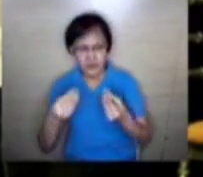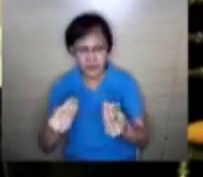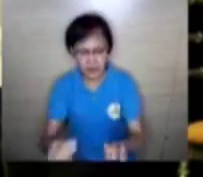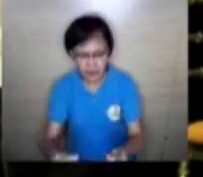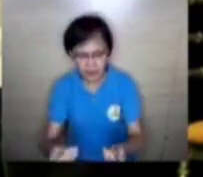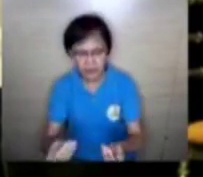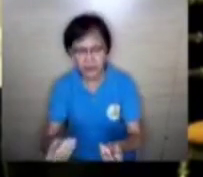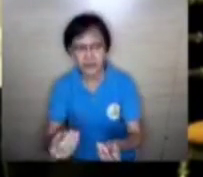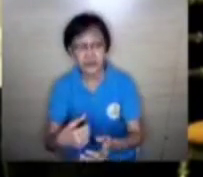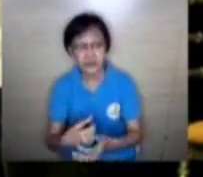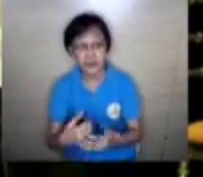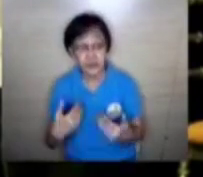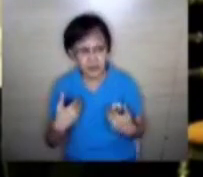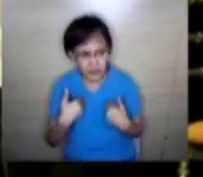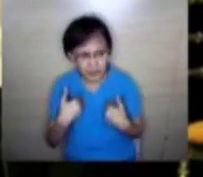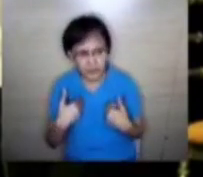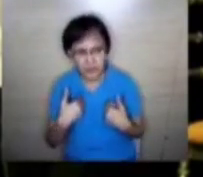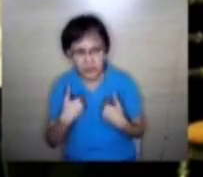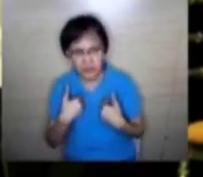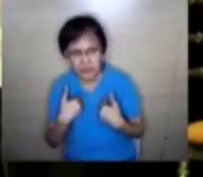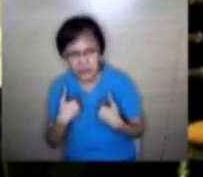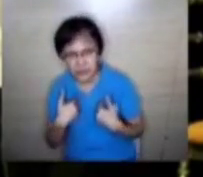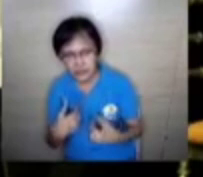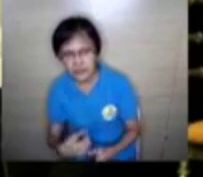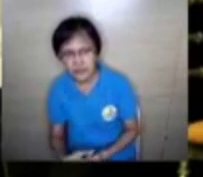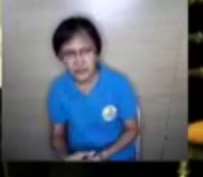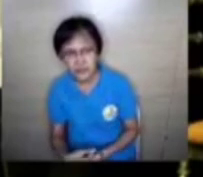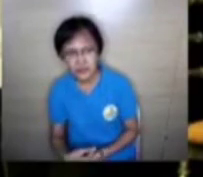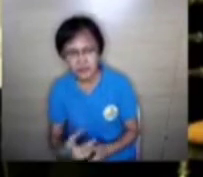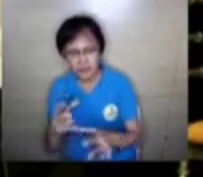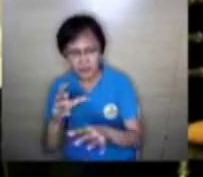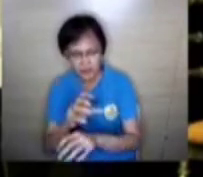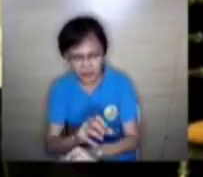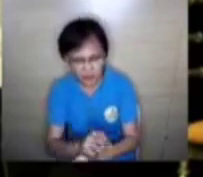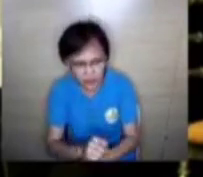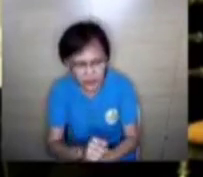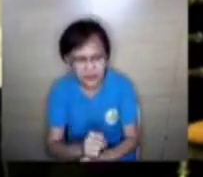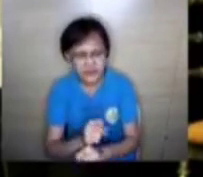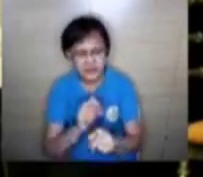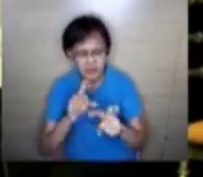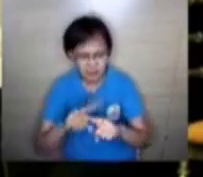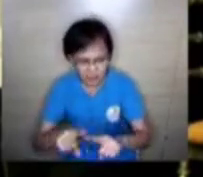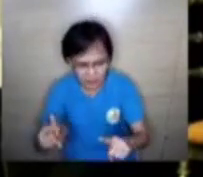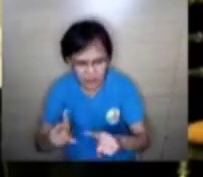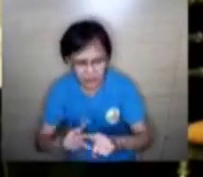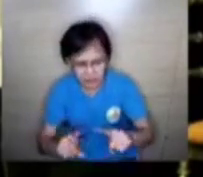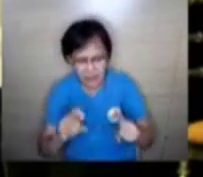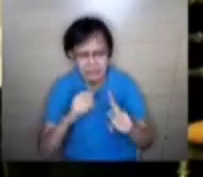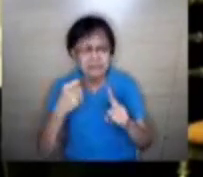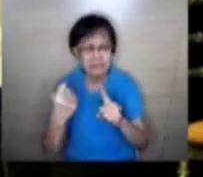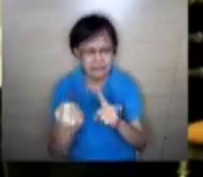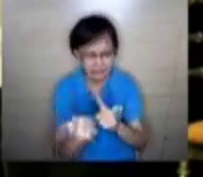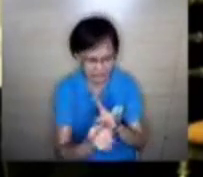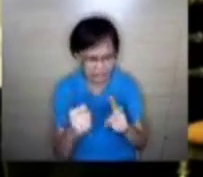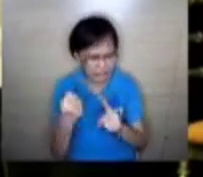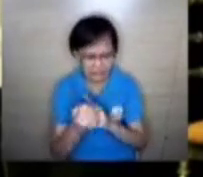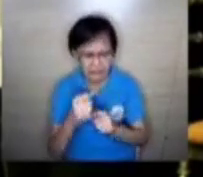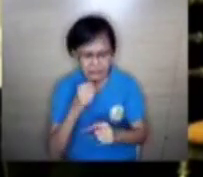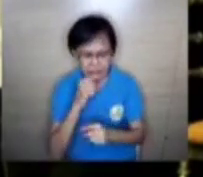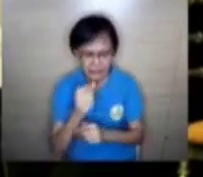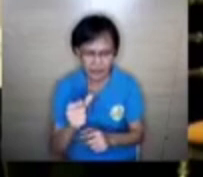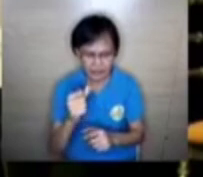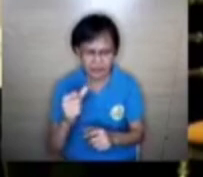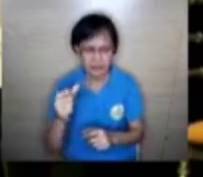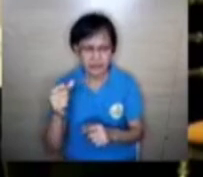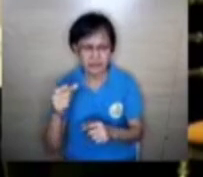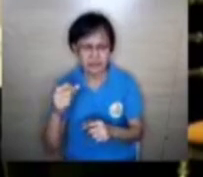mask. Meron pa akong bineso noon, out of force of habit. At ibang-iba pa ang sitwasyon. Hindi natin inakala na ganito